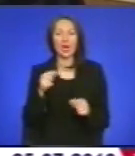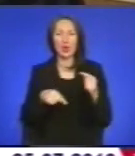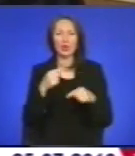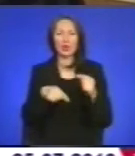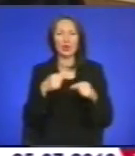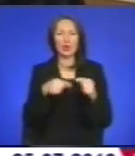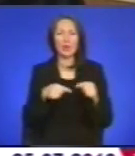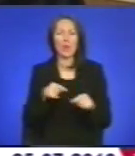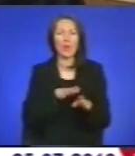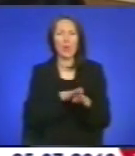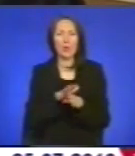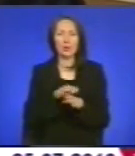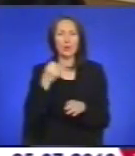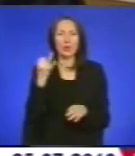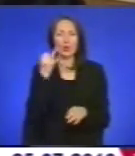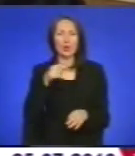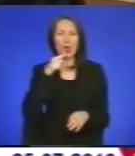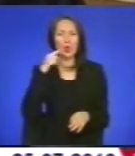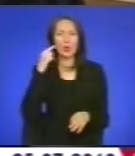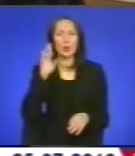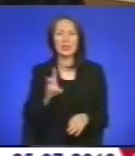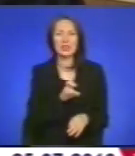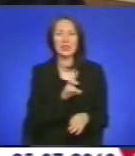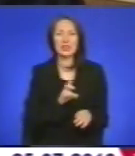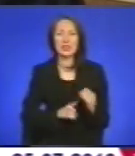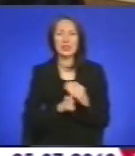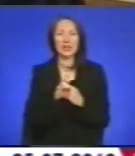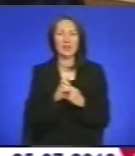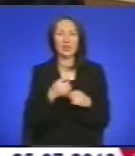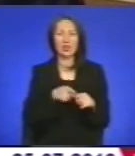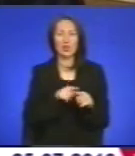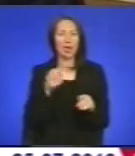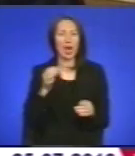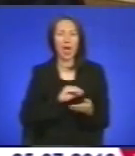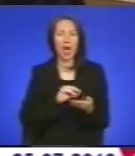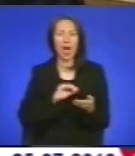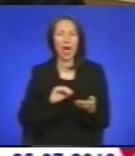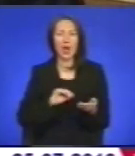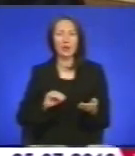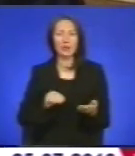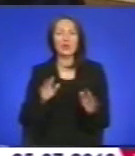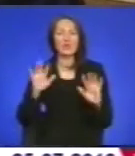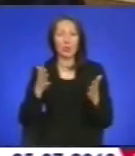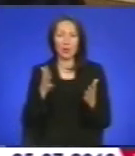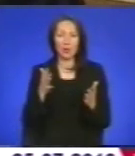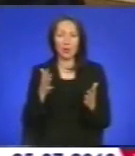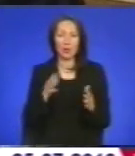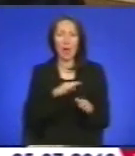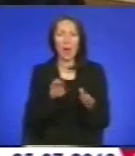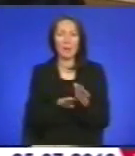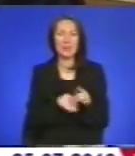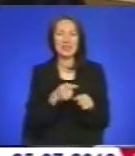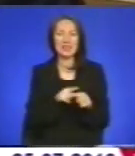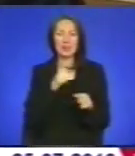своїй історії Руської церкви. Тобто, що ця розповідь взагалі випадкова під тим роком в повісті временних літ і дуже